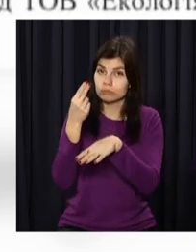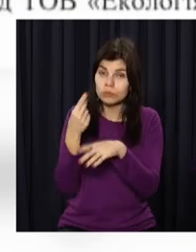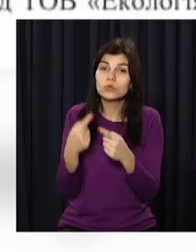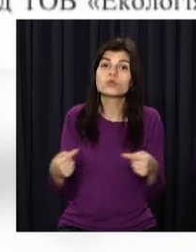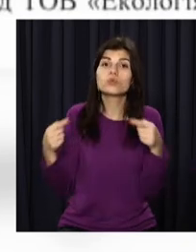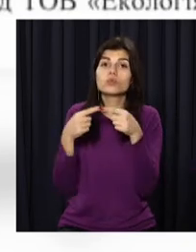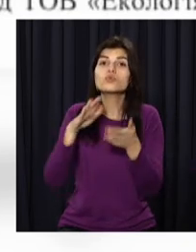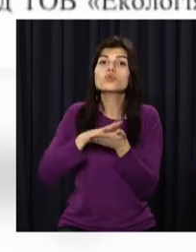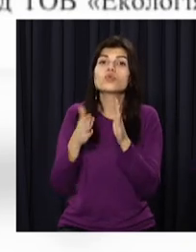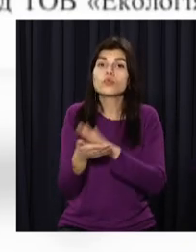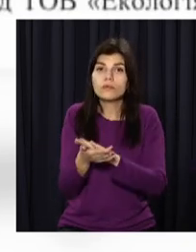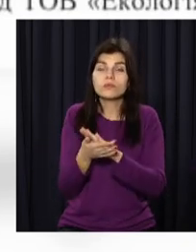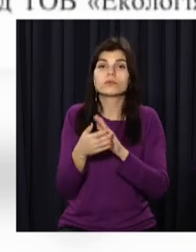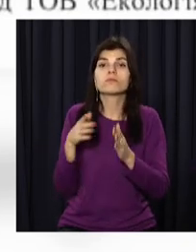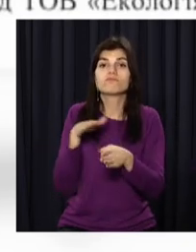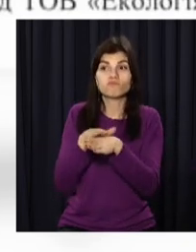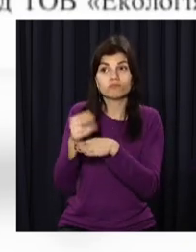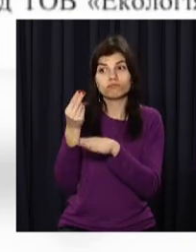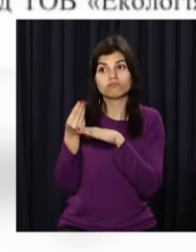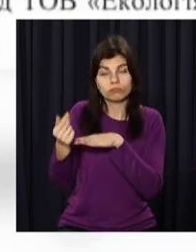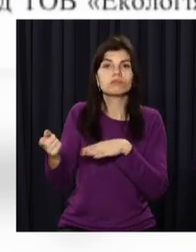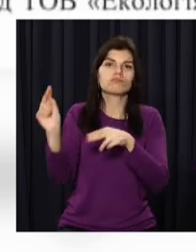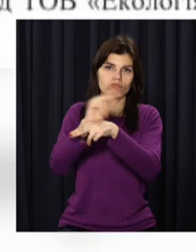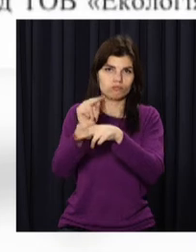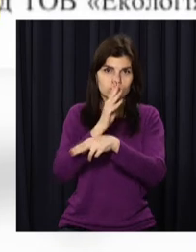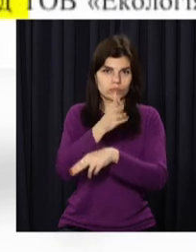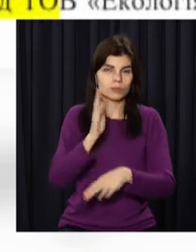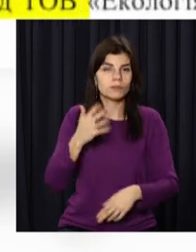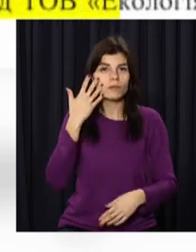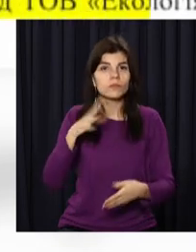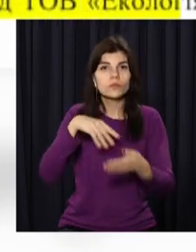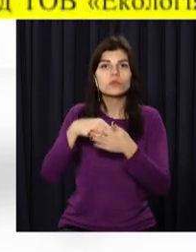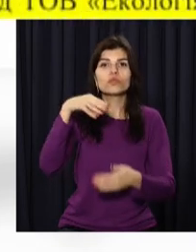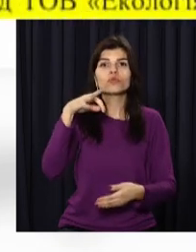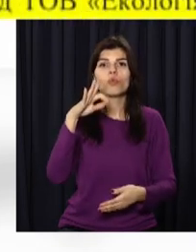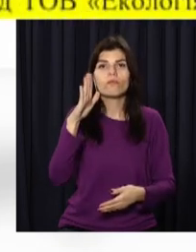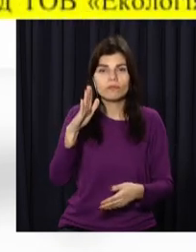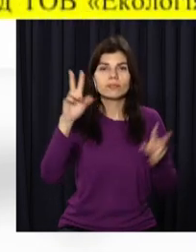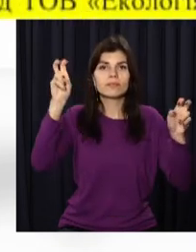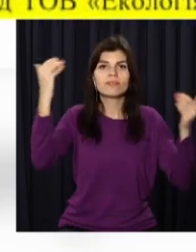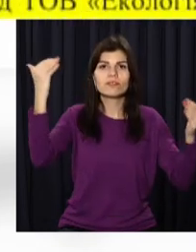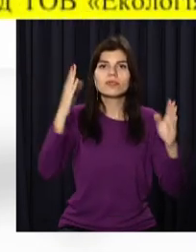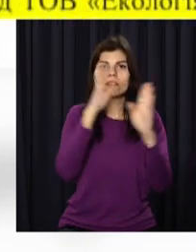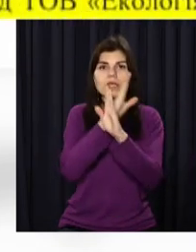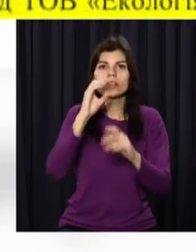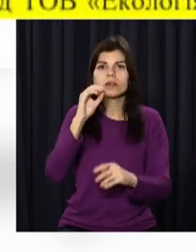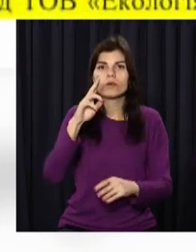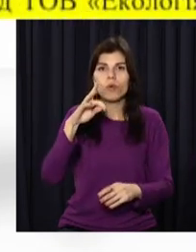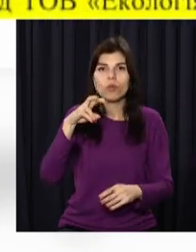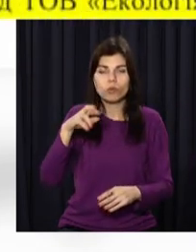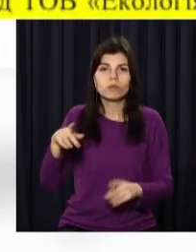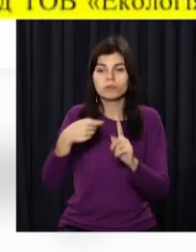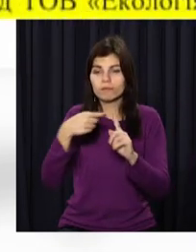згідно укладеного договору та їх виконання. За умови отримання оплати від ТОВ «Екологія Д» ремонтні роботи можуть бути